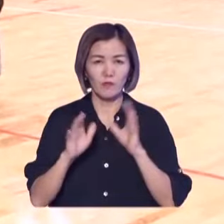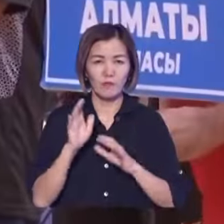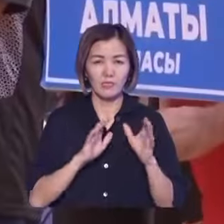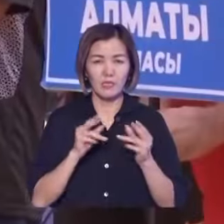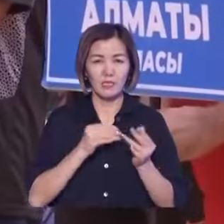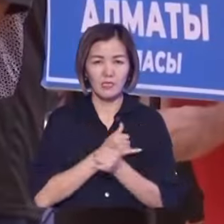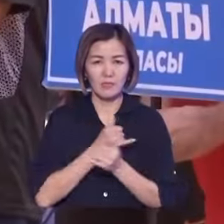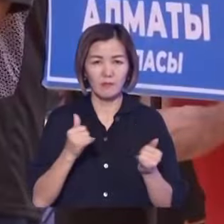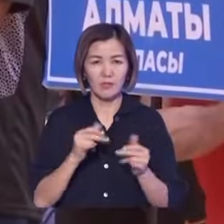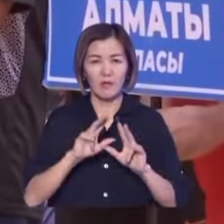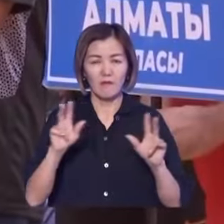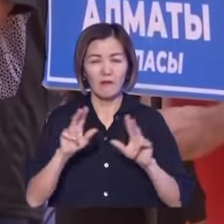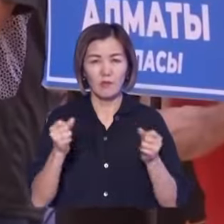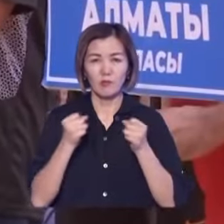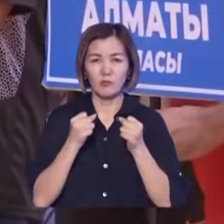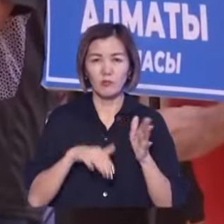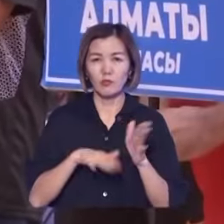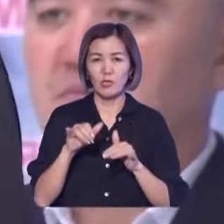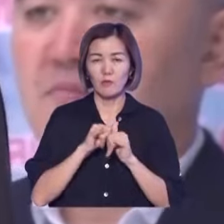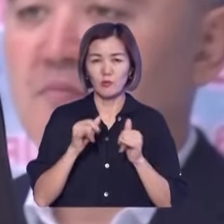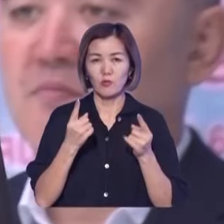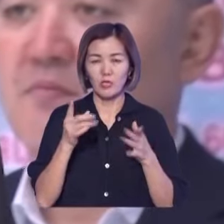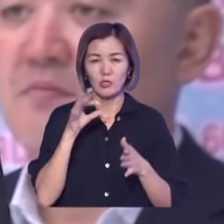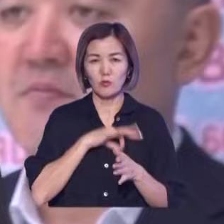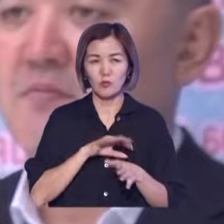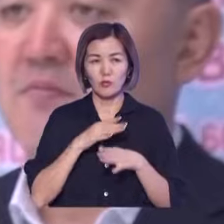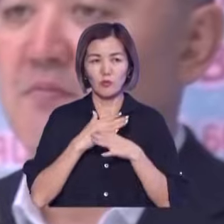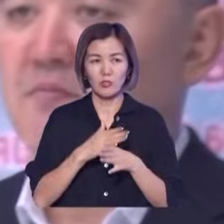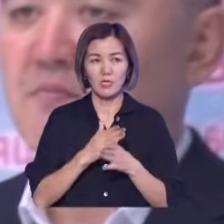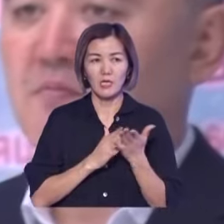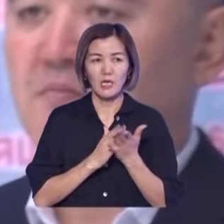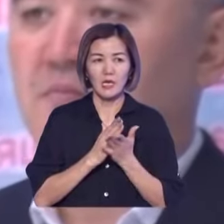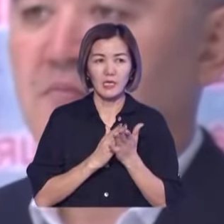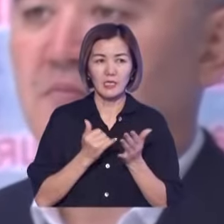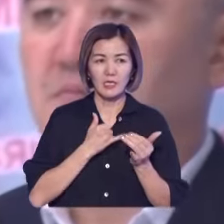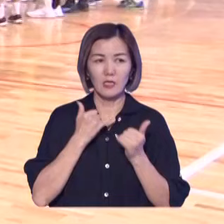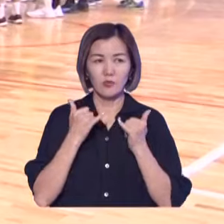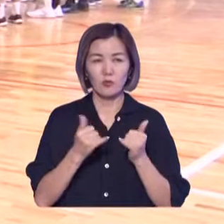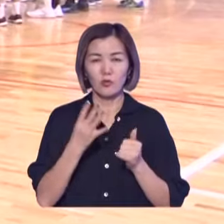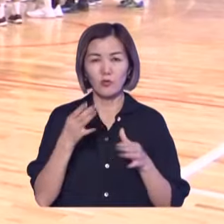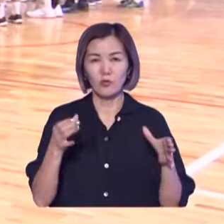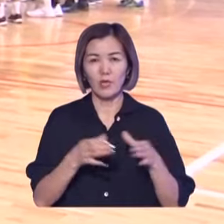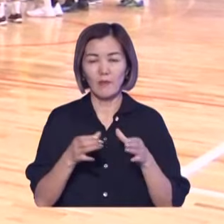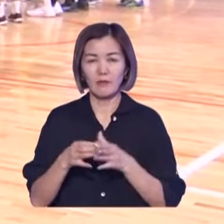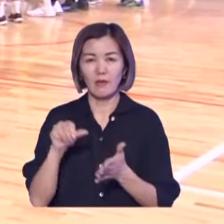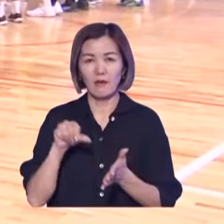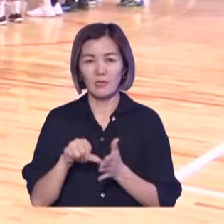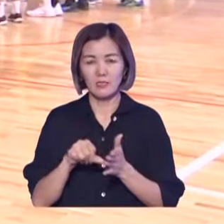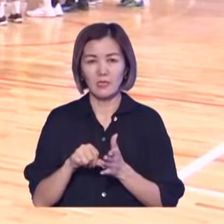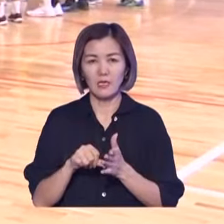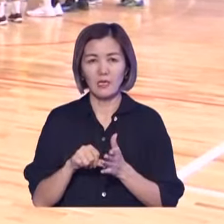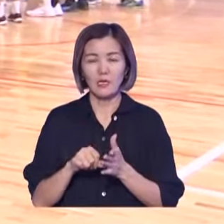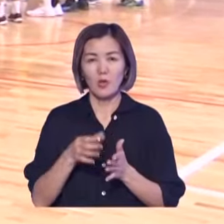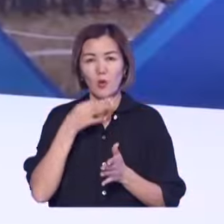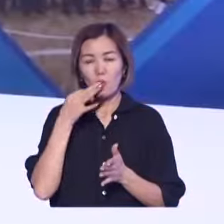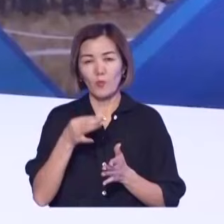жүріп, волейбол спортын дамытуға ерекше үлес қосқан маман. Ардагер құрметіне арналған турнирге 4 команда қатысты. Жарыс жоғары деңгейде